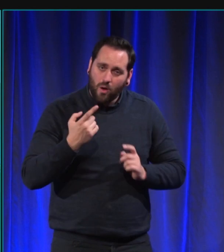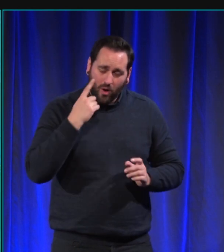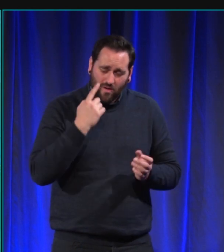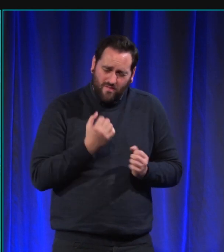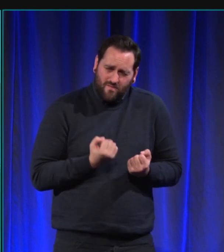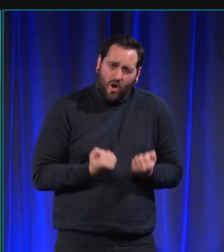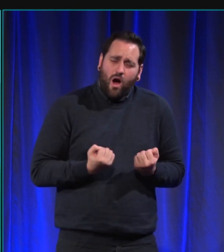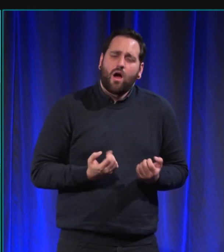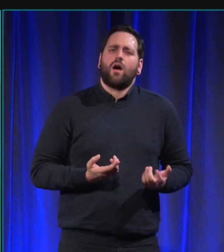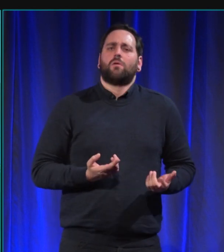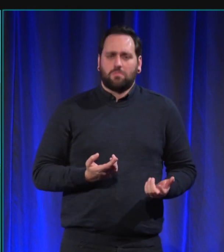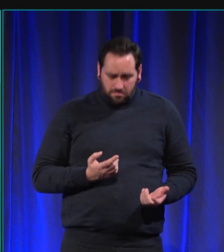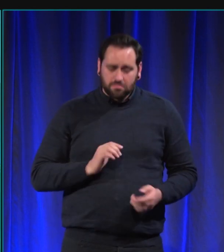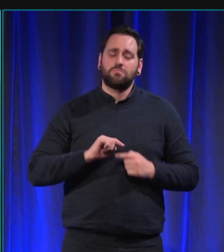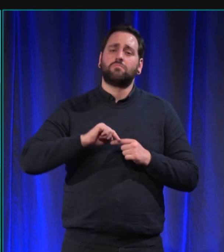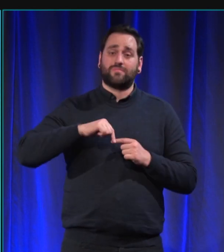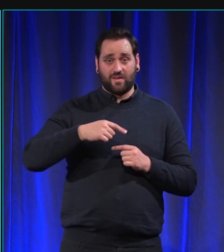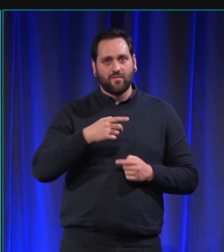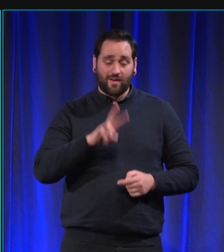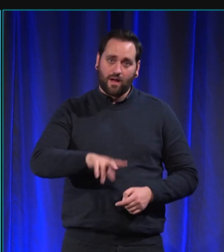très stressée parce que ça faisait quatre ans que je l'attendais